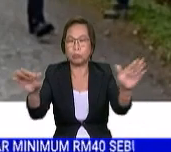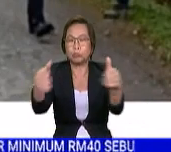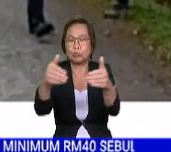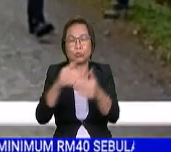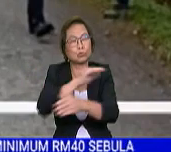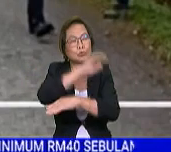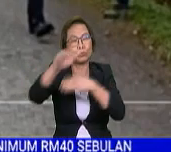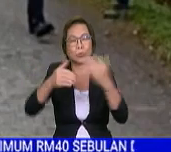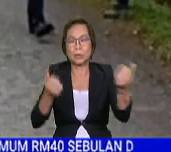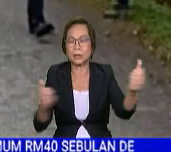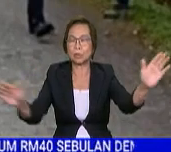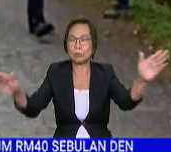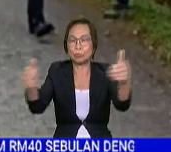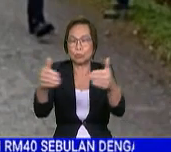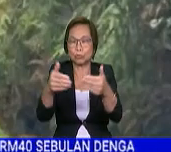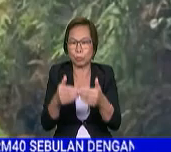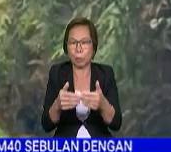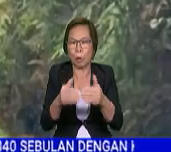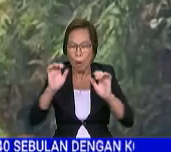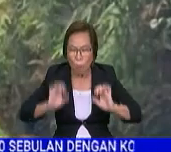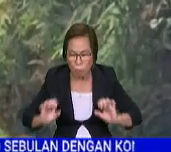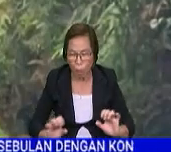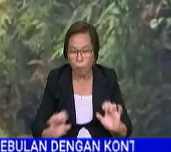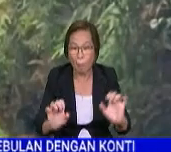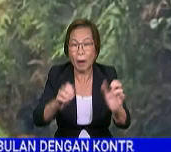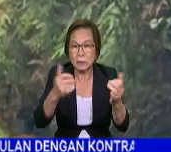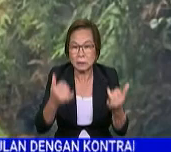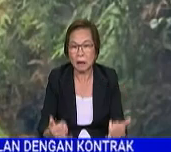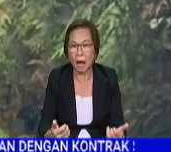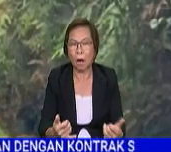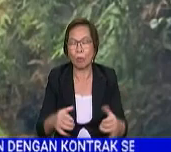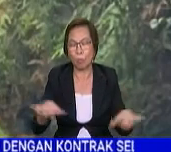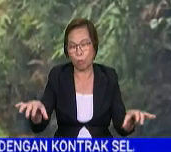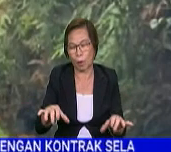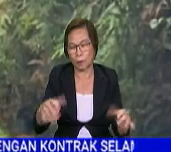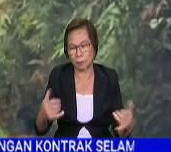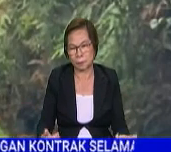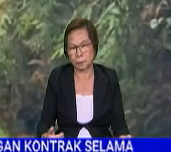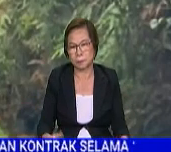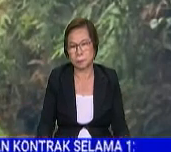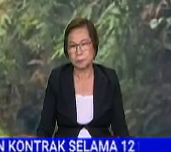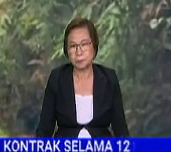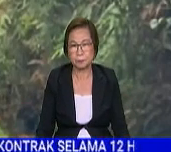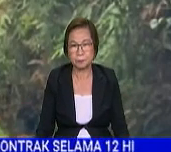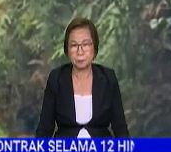kepada semua kenderaan. Operasi kecemasan kini sedang dijalankan.